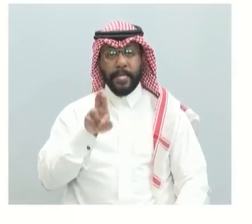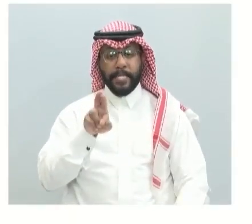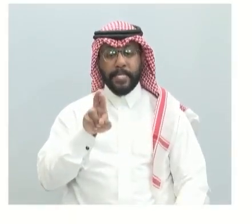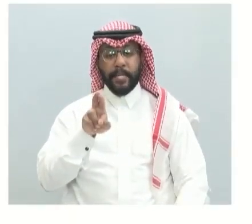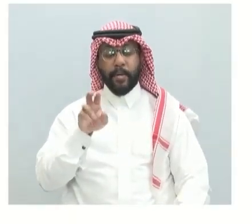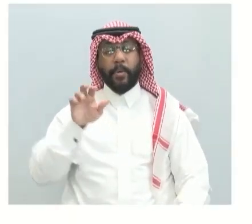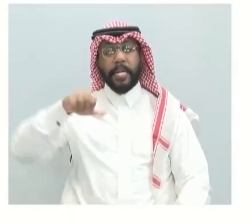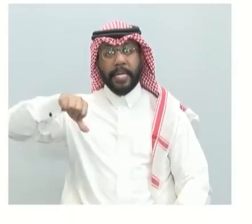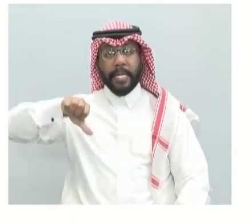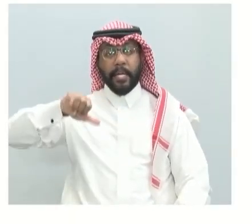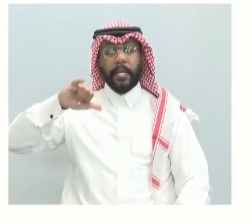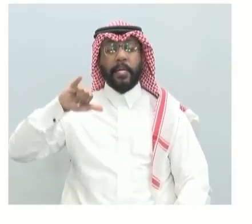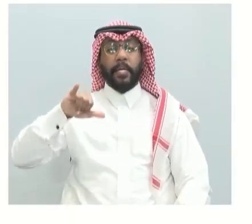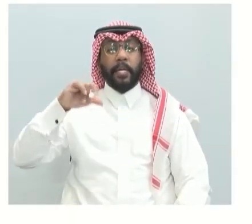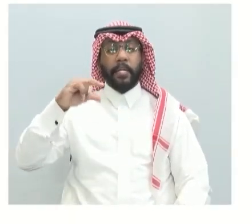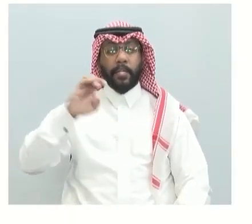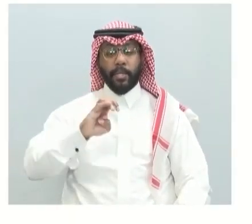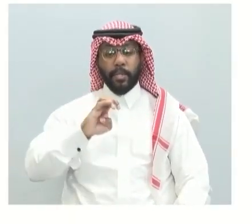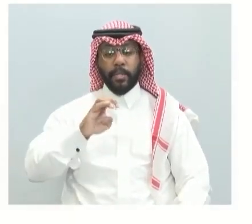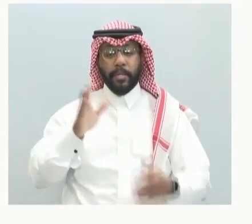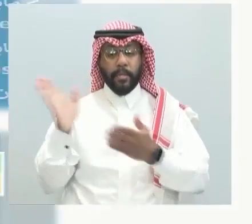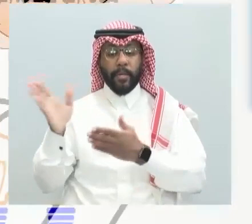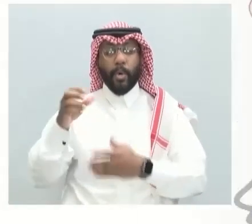درايف الخاص بالتخزين السحابيه